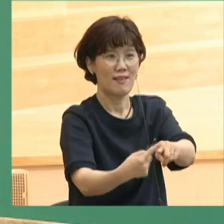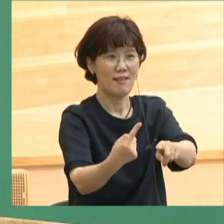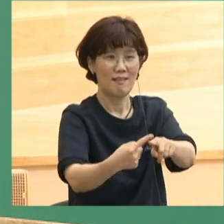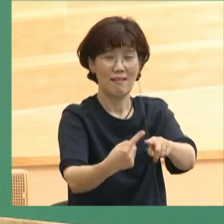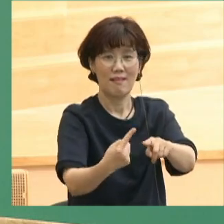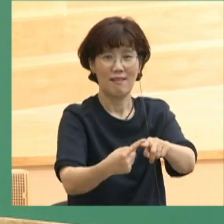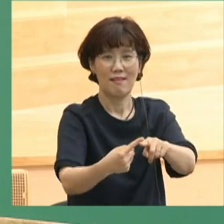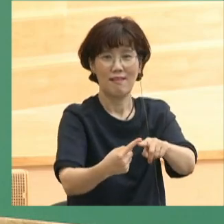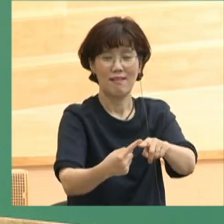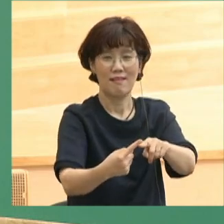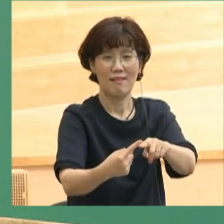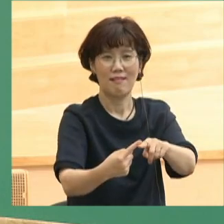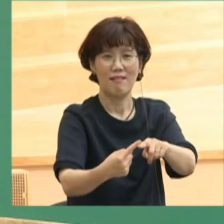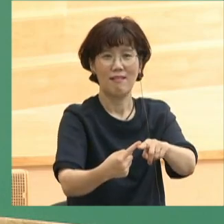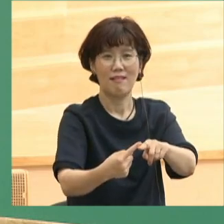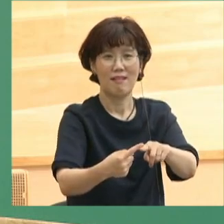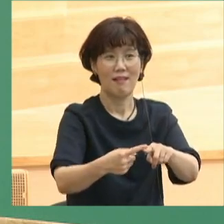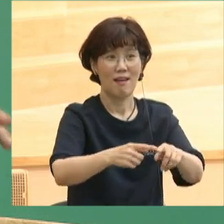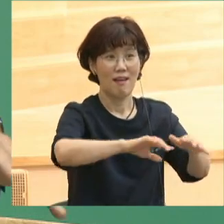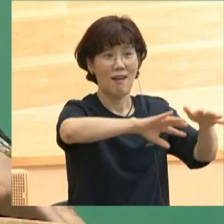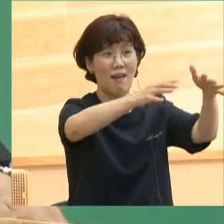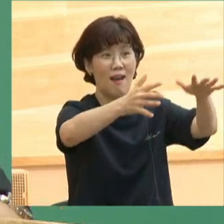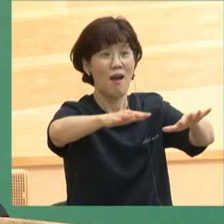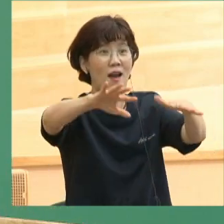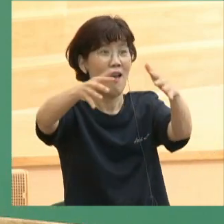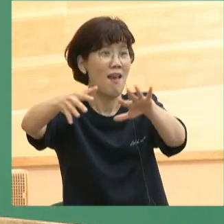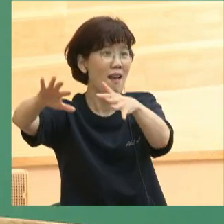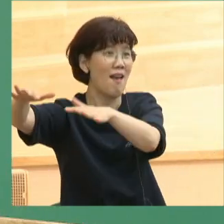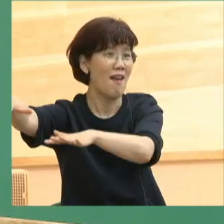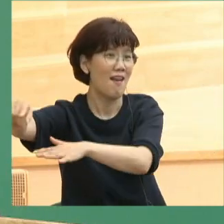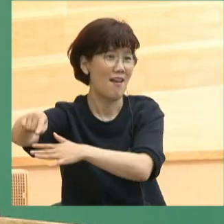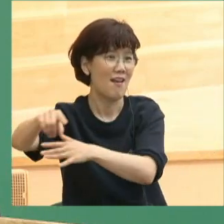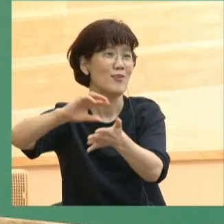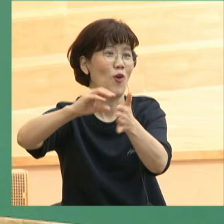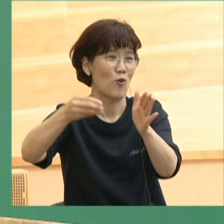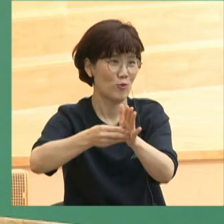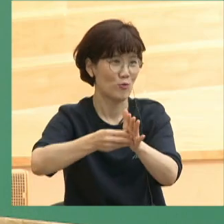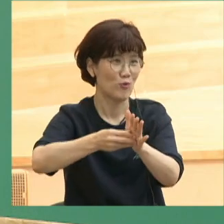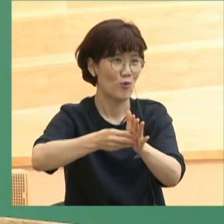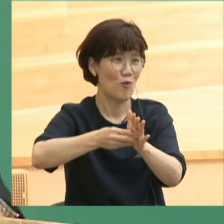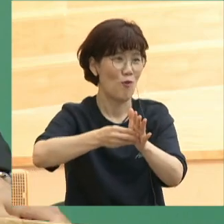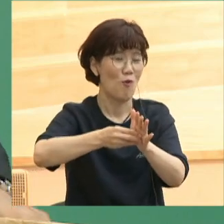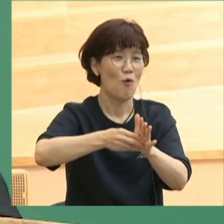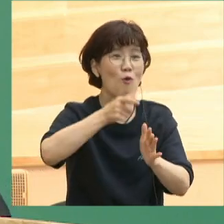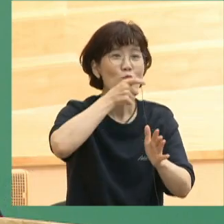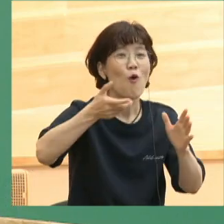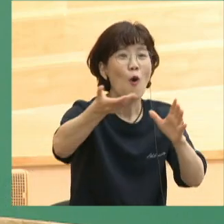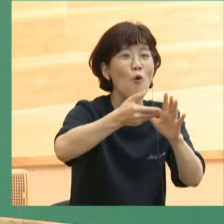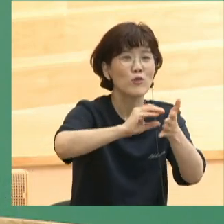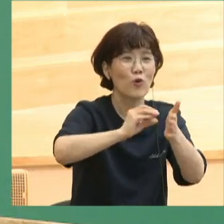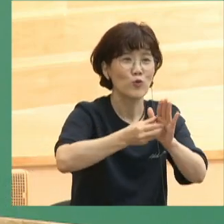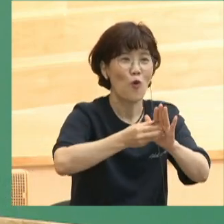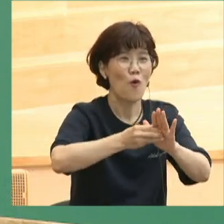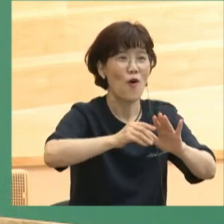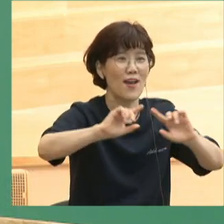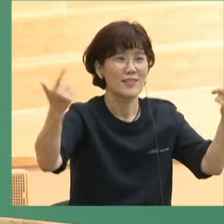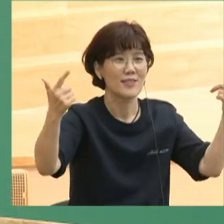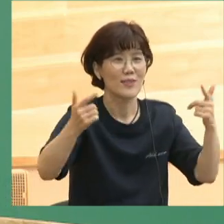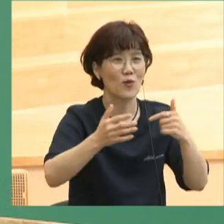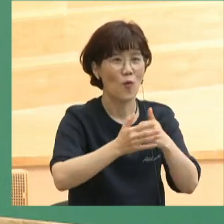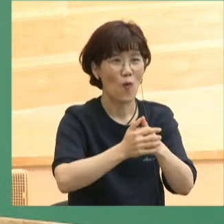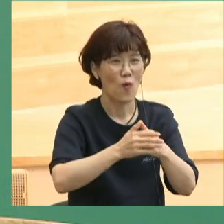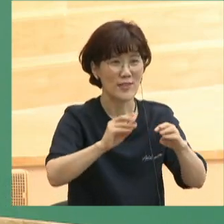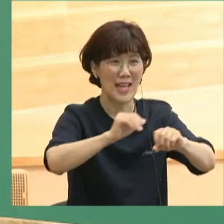완전 일렁이는 바다가 되더래요. 호수 정도가 아니라 이거 완전 사막